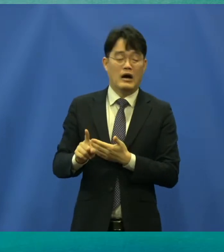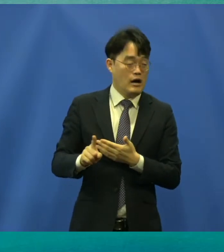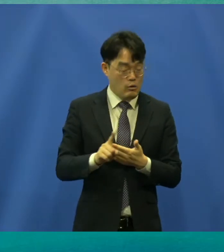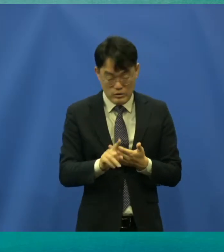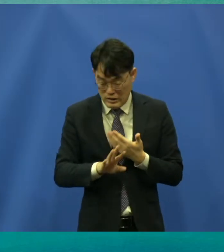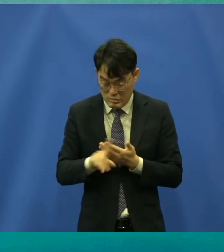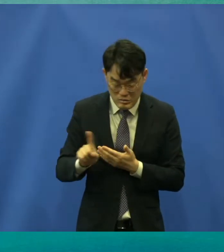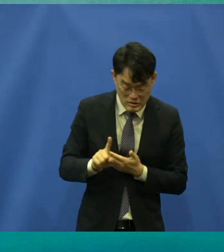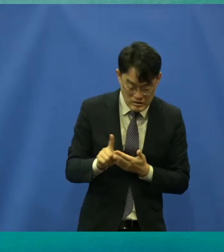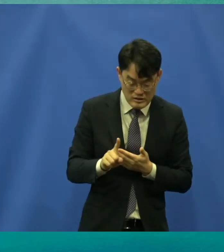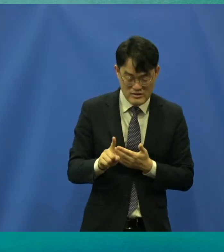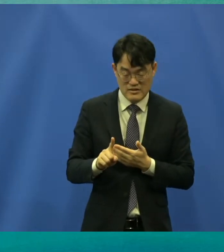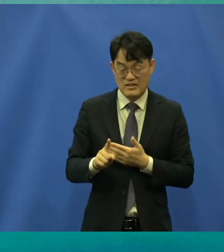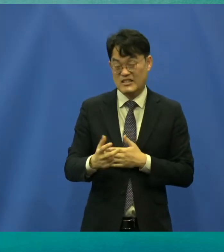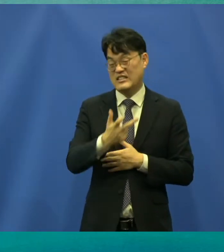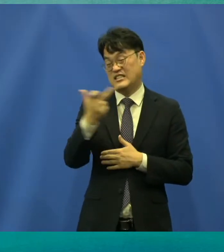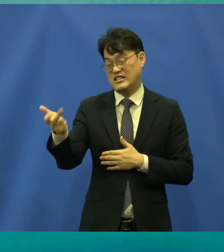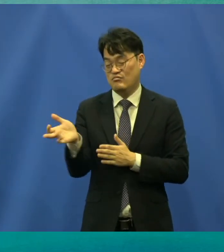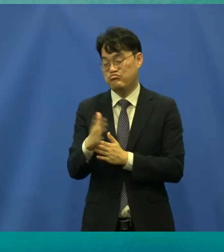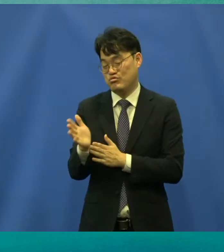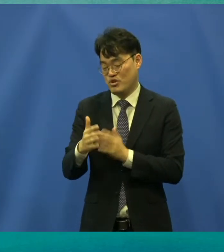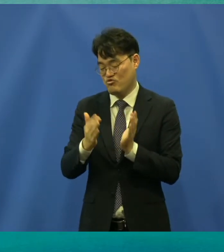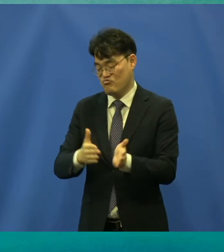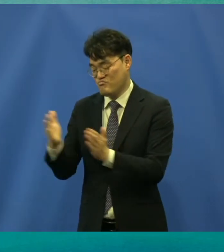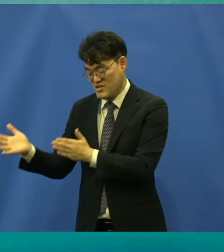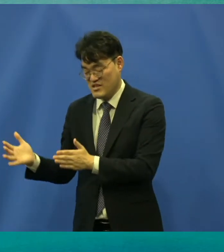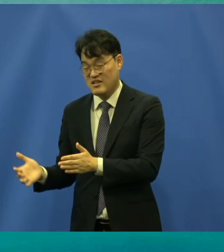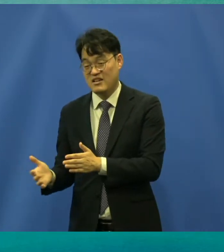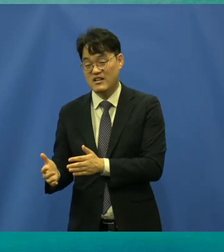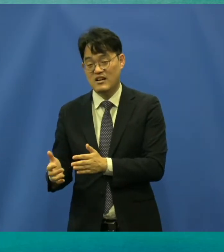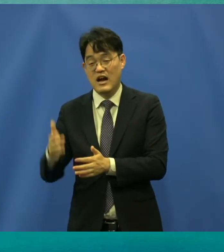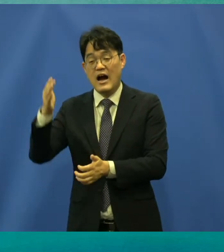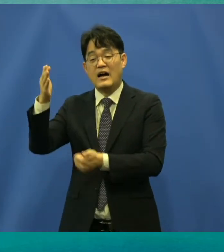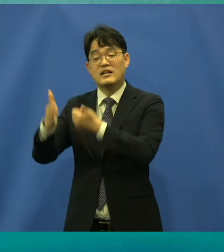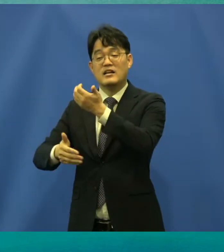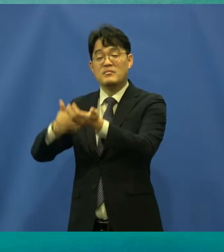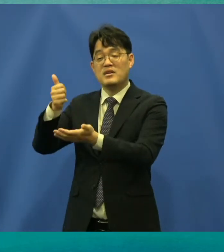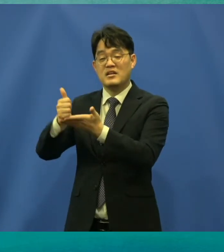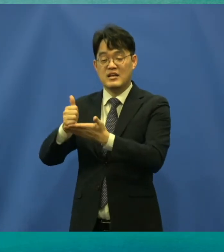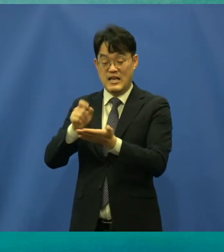시간만 넉넉했다면 다시스 항구에서 기다리고 있다가 체포해도 됐을 거예요.